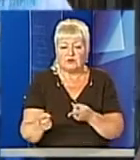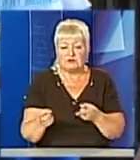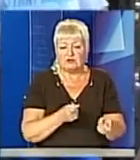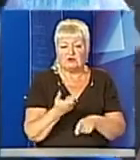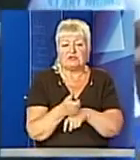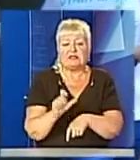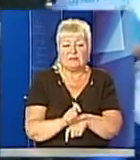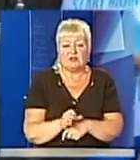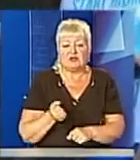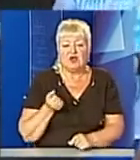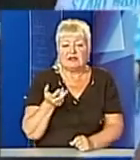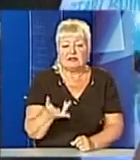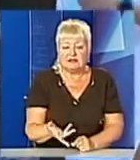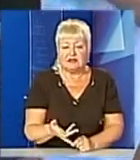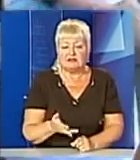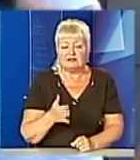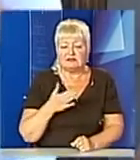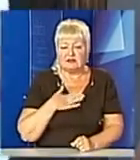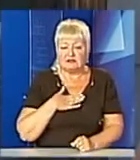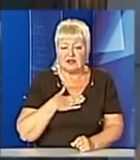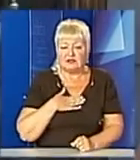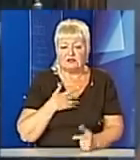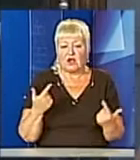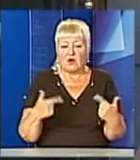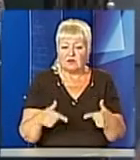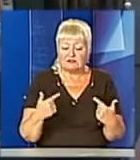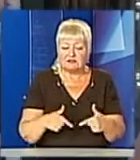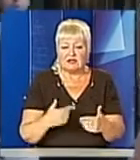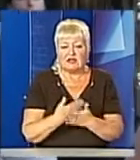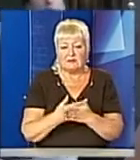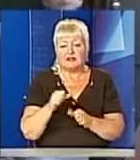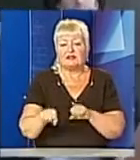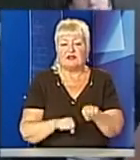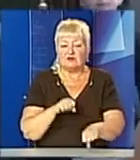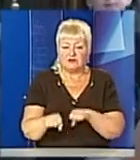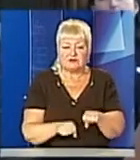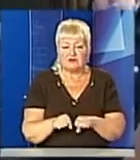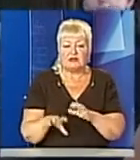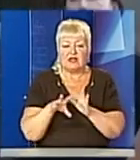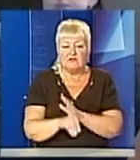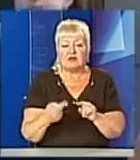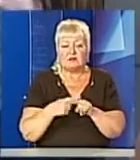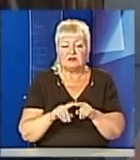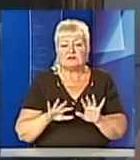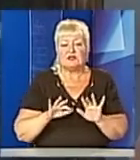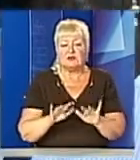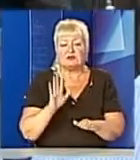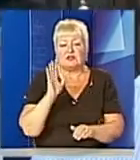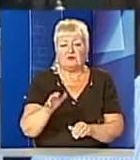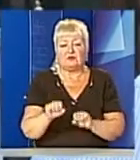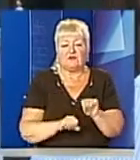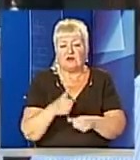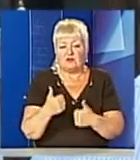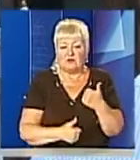більшу кількість наших гостей, наприклад, на велосипедах, то в рамках цієї події буде велопробіг. Там